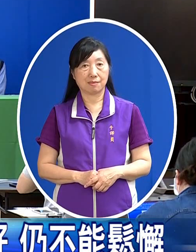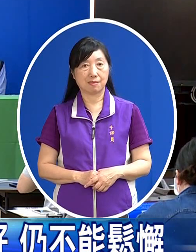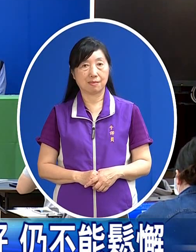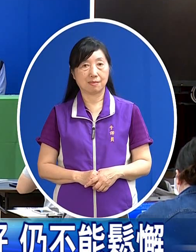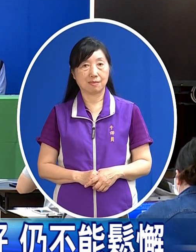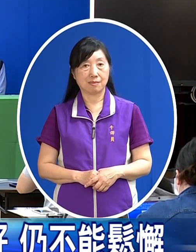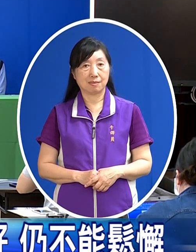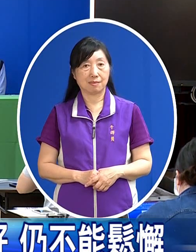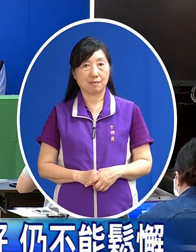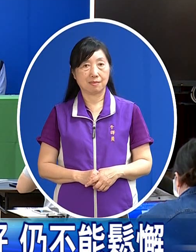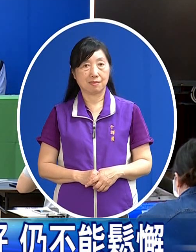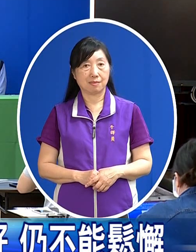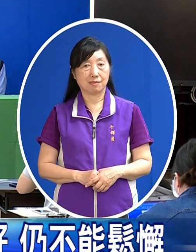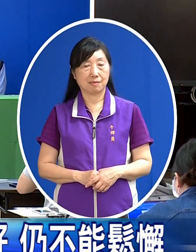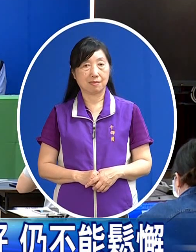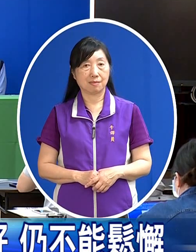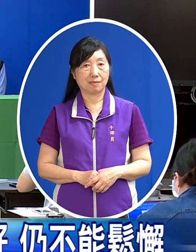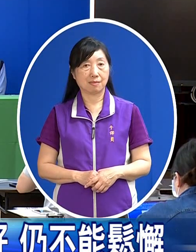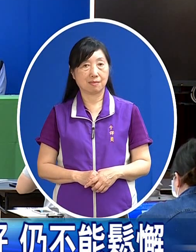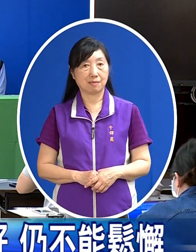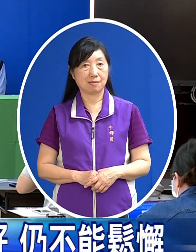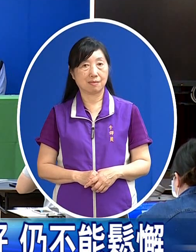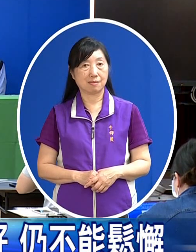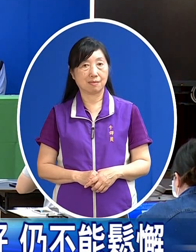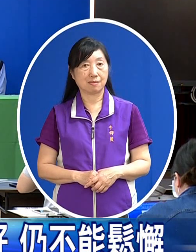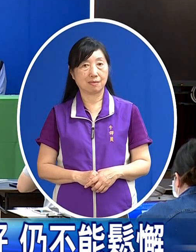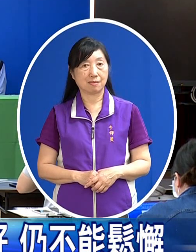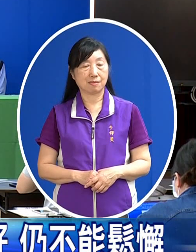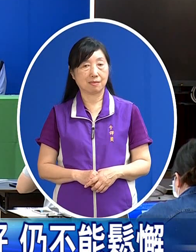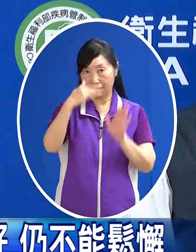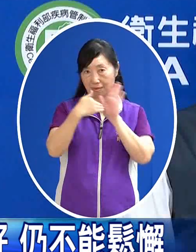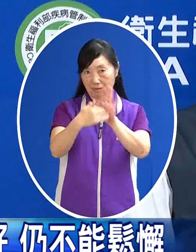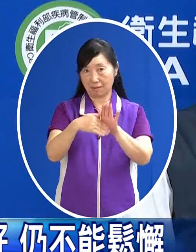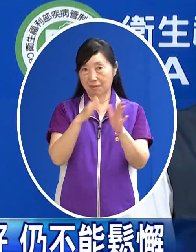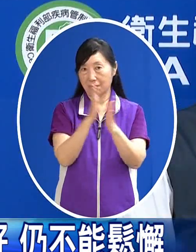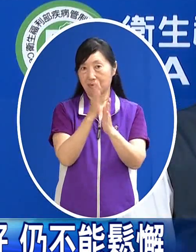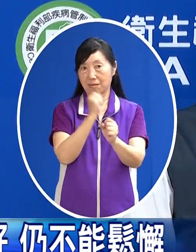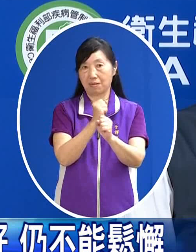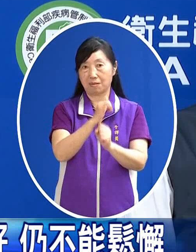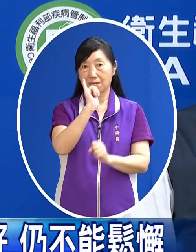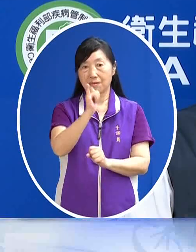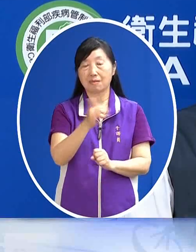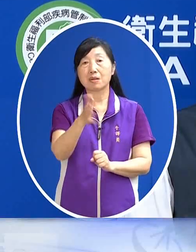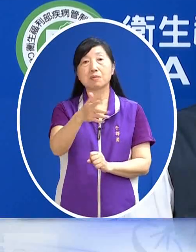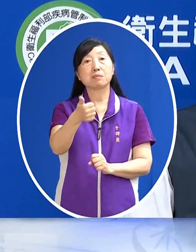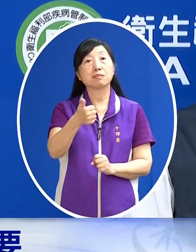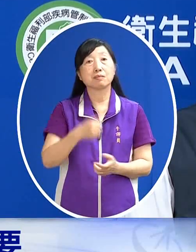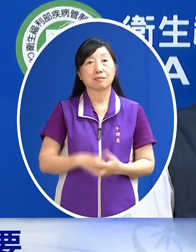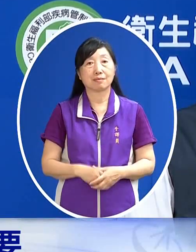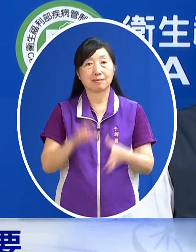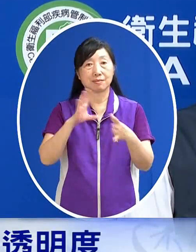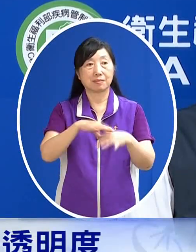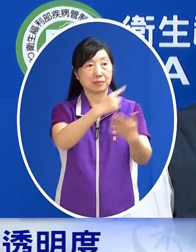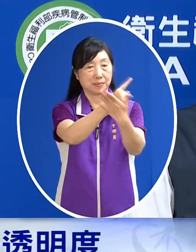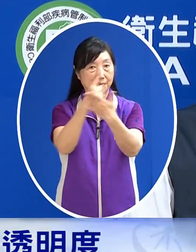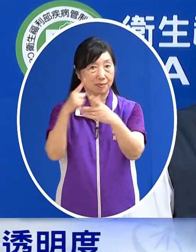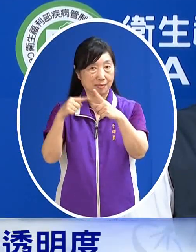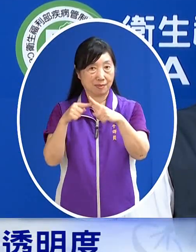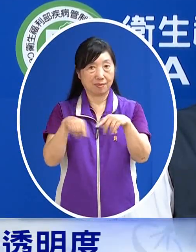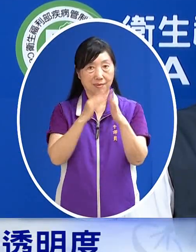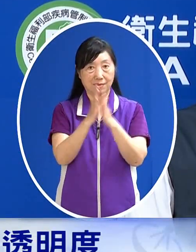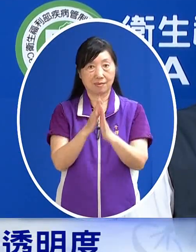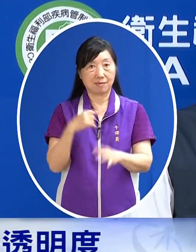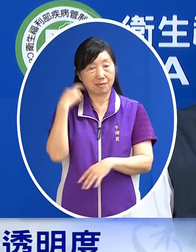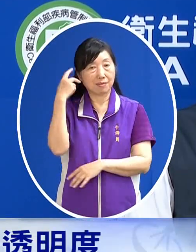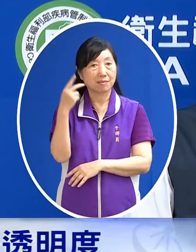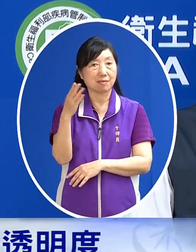数据，就连本土新增病例也已经连续第四天都是零。 我们防疫会好，第一个是我们还要仍然是维持我们整个